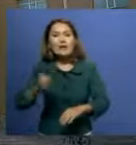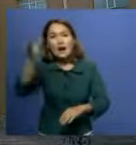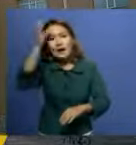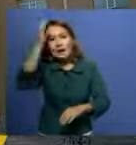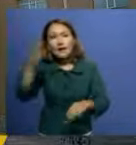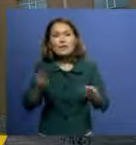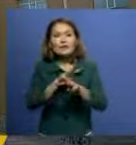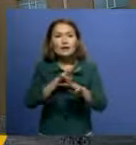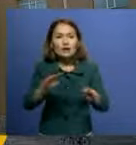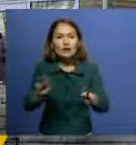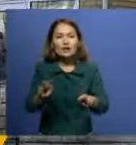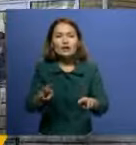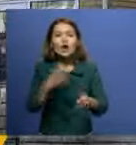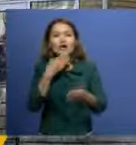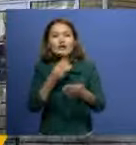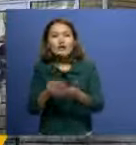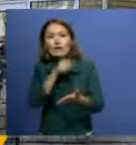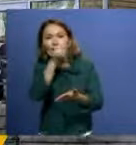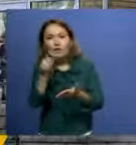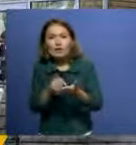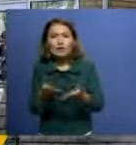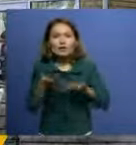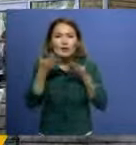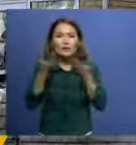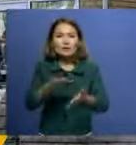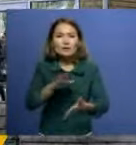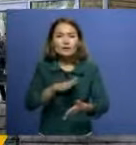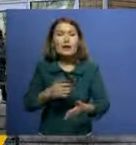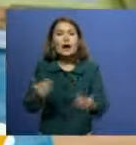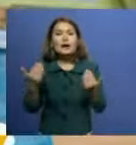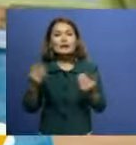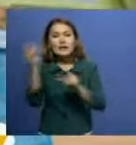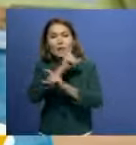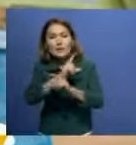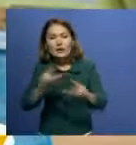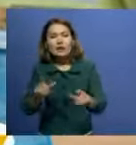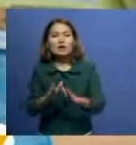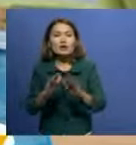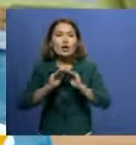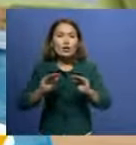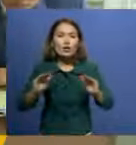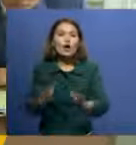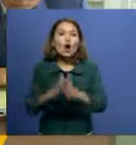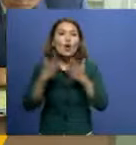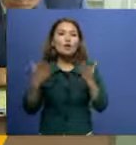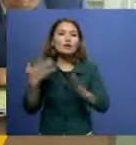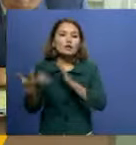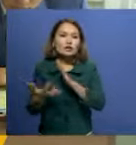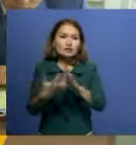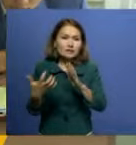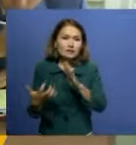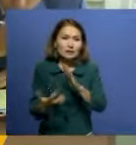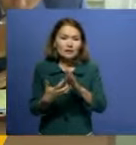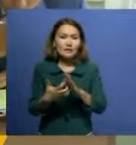ғылым министрінің атына өз сауалын жолдады. Депутат келтірген мәлімет бойынша кейбір өңірлерде мектеп оқушылары оқулықтарымен дер кезінде